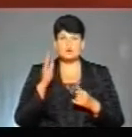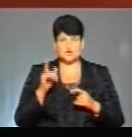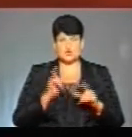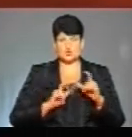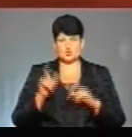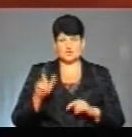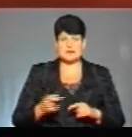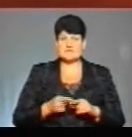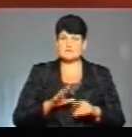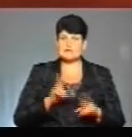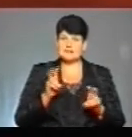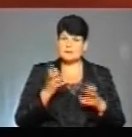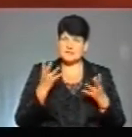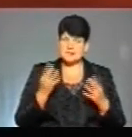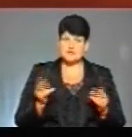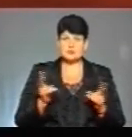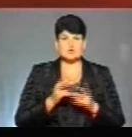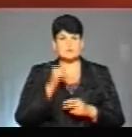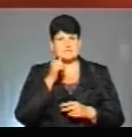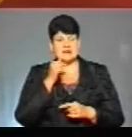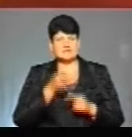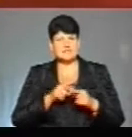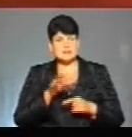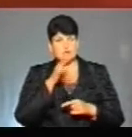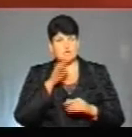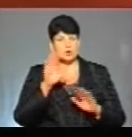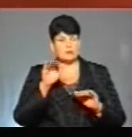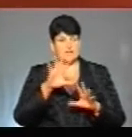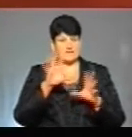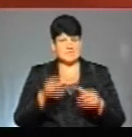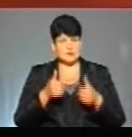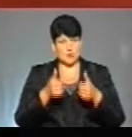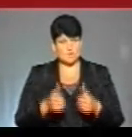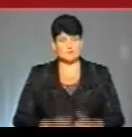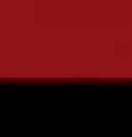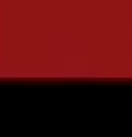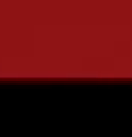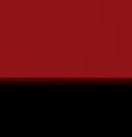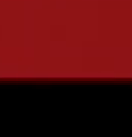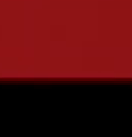студентів. Це була програма «Тема дня». Зустрінемося завтра у цій же порі. Кажу вам до побачення і на все добре.